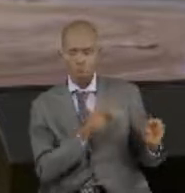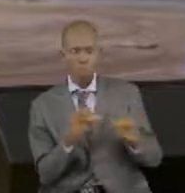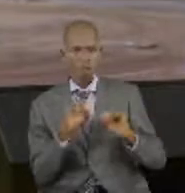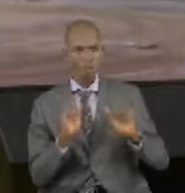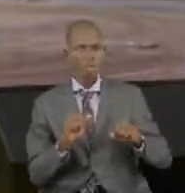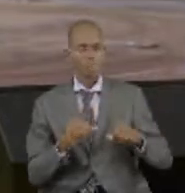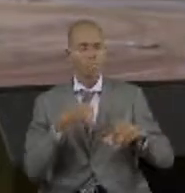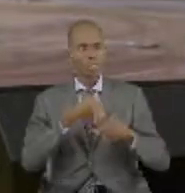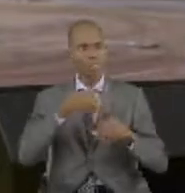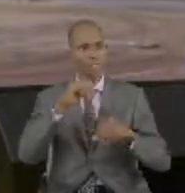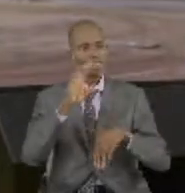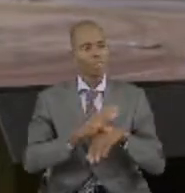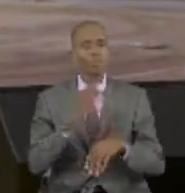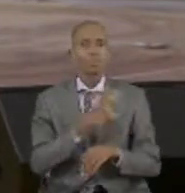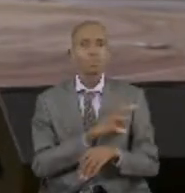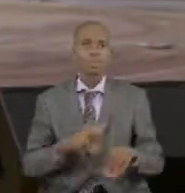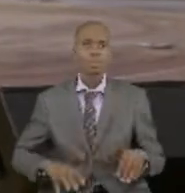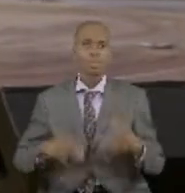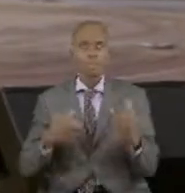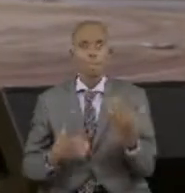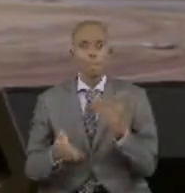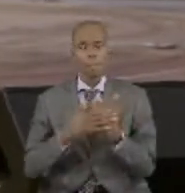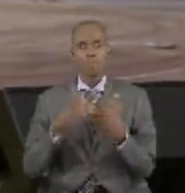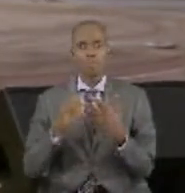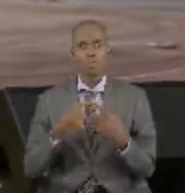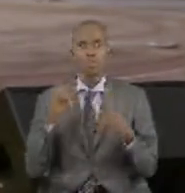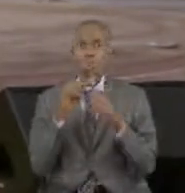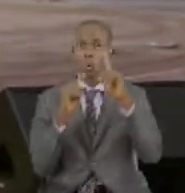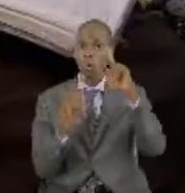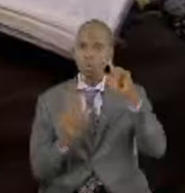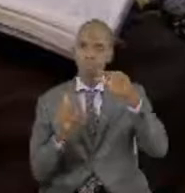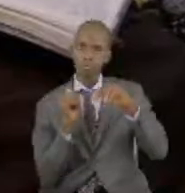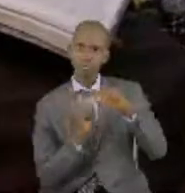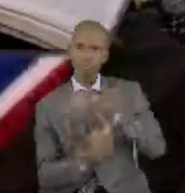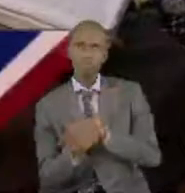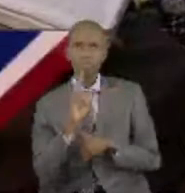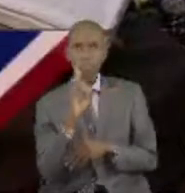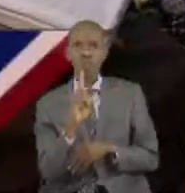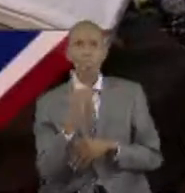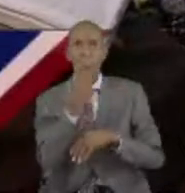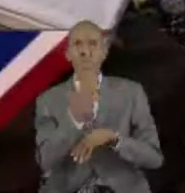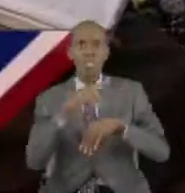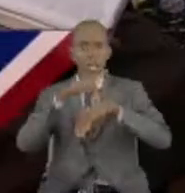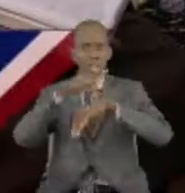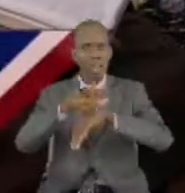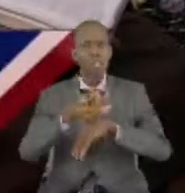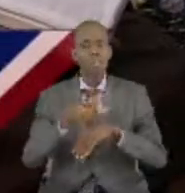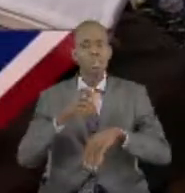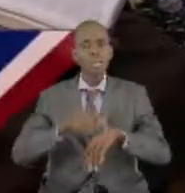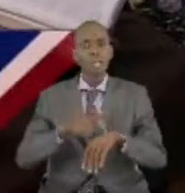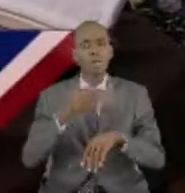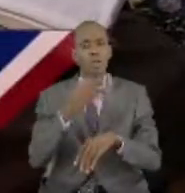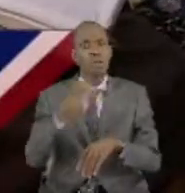le pilier inébranlable dans l'église de crise heures le partant au premier élément ici c'est quoi c'est la période primaire